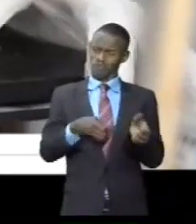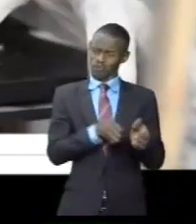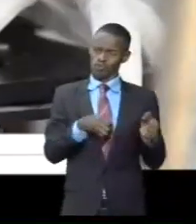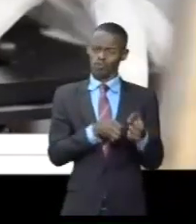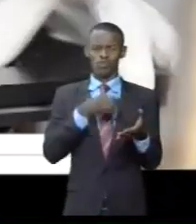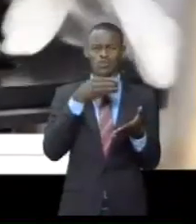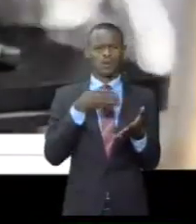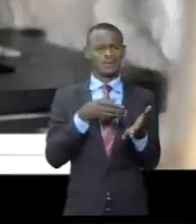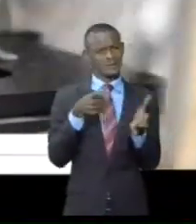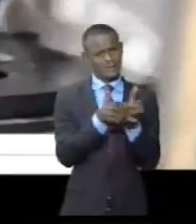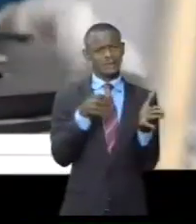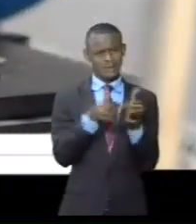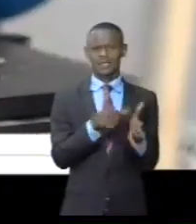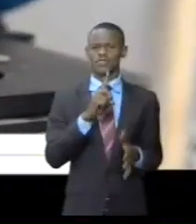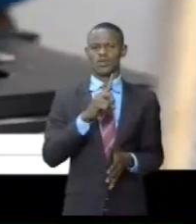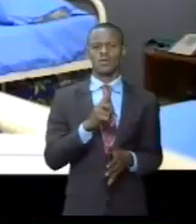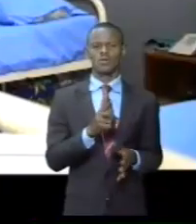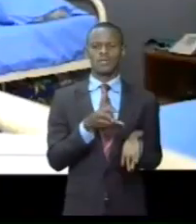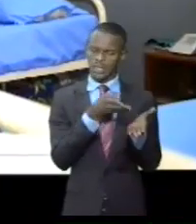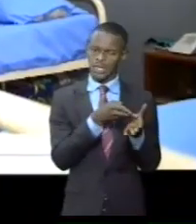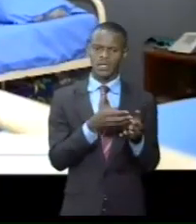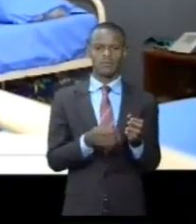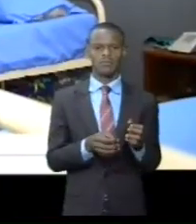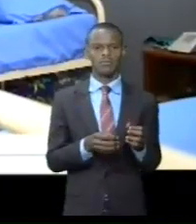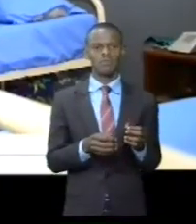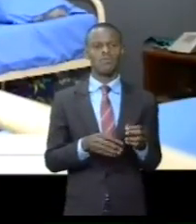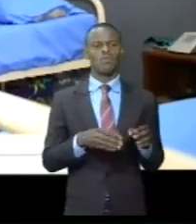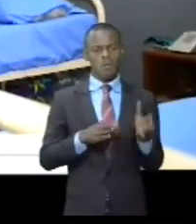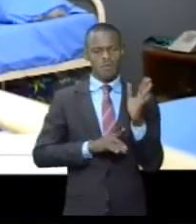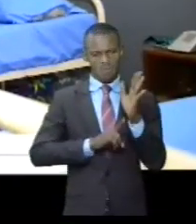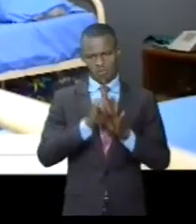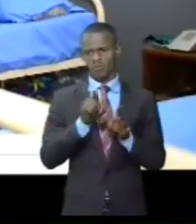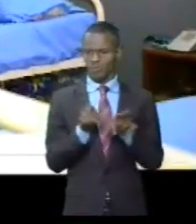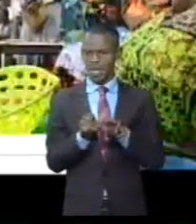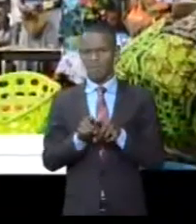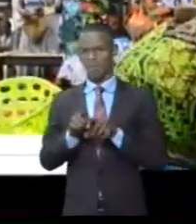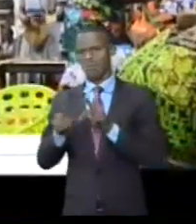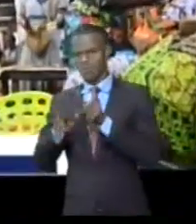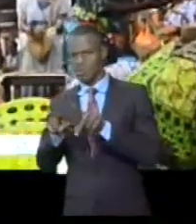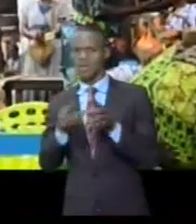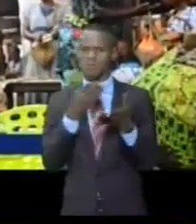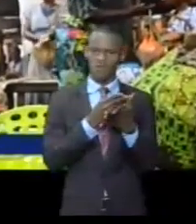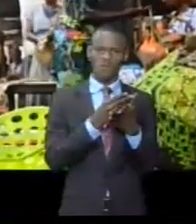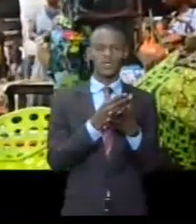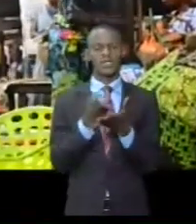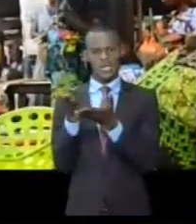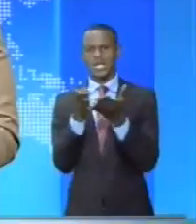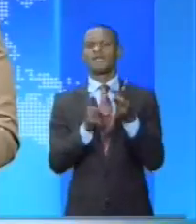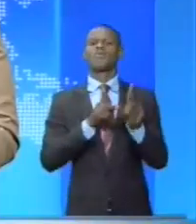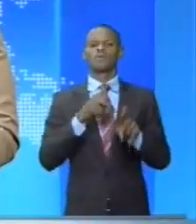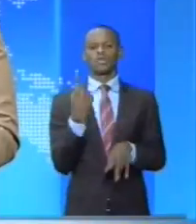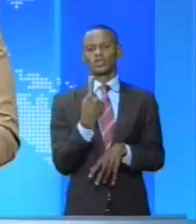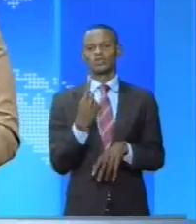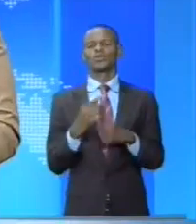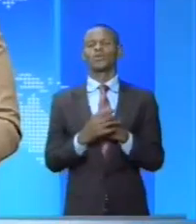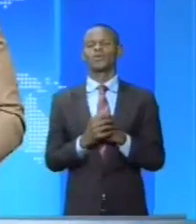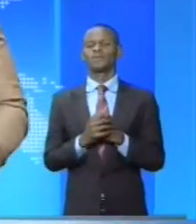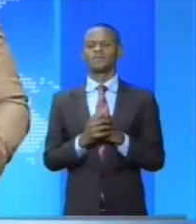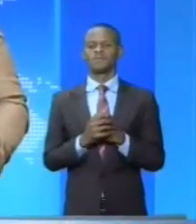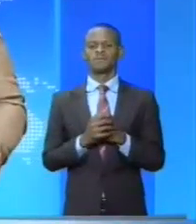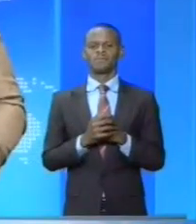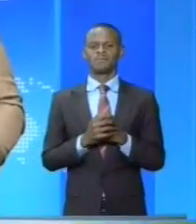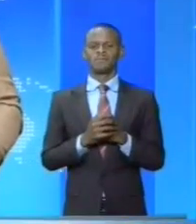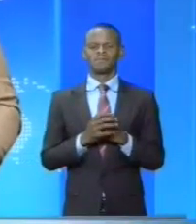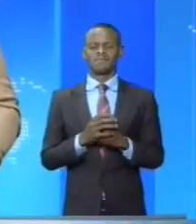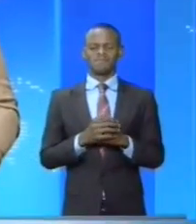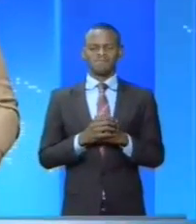leur épanouissement, car tous, publics comme privés, contribuent au bien-être de la population. Bien dit